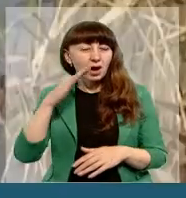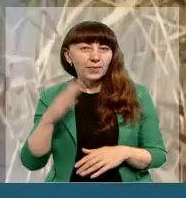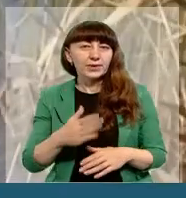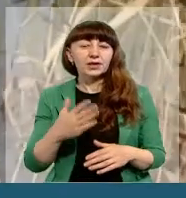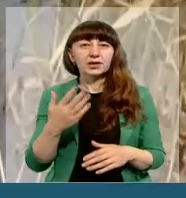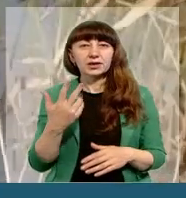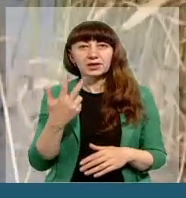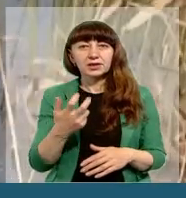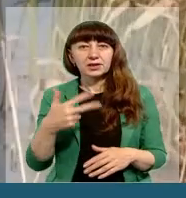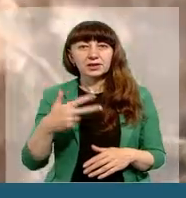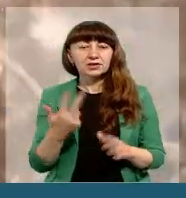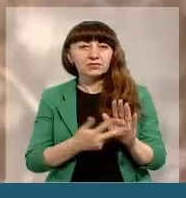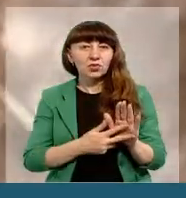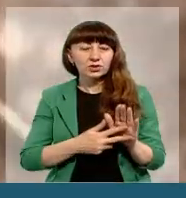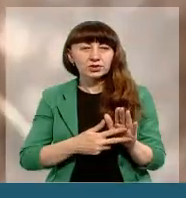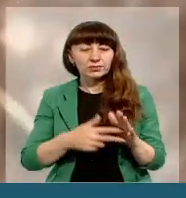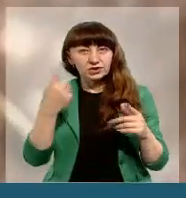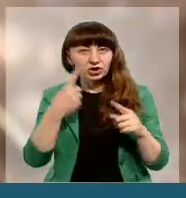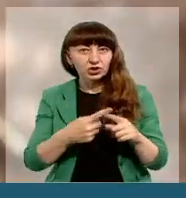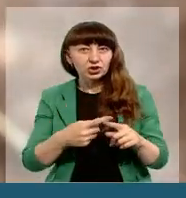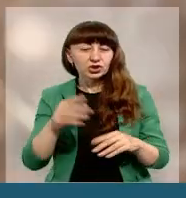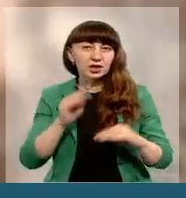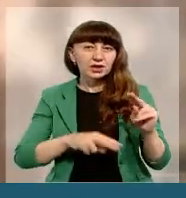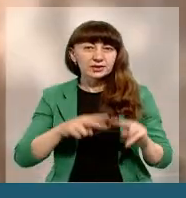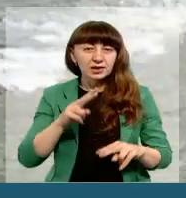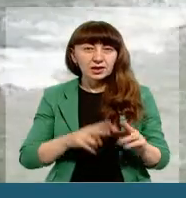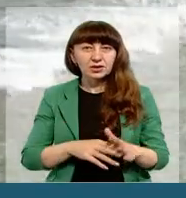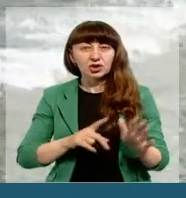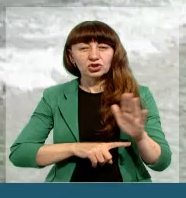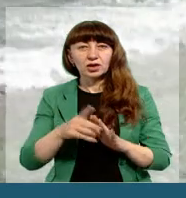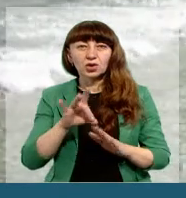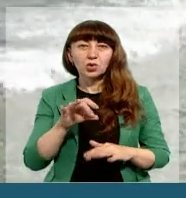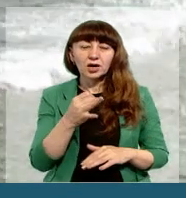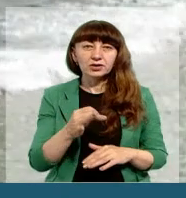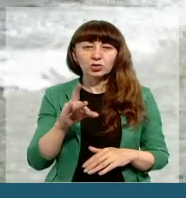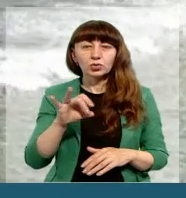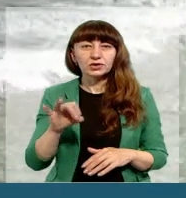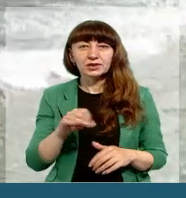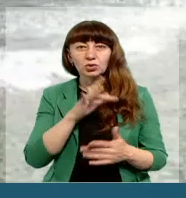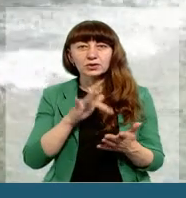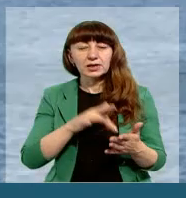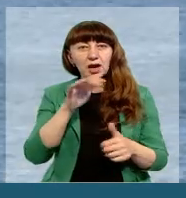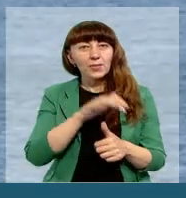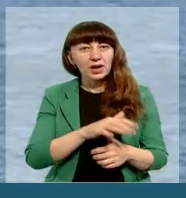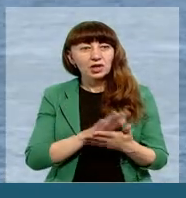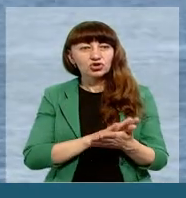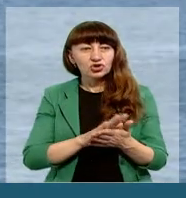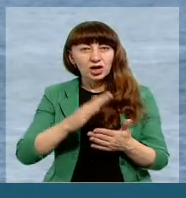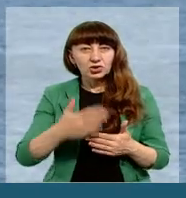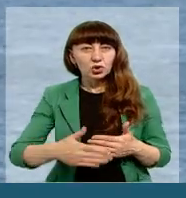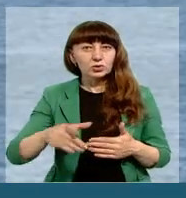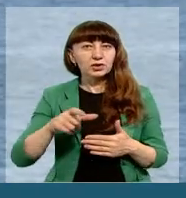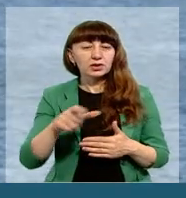гидротехнических сооружений. Идут работы по очистке русла реки Тобол от Гагаринской плотины до центрального пляжа. На эти цели из бюджета выделено